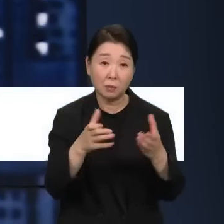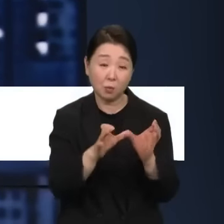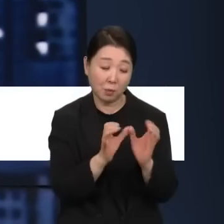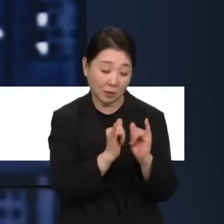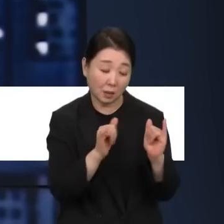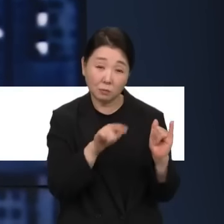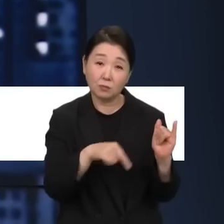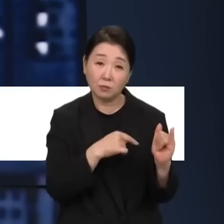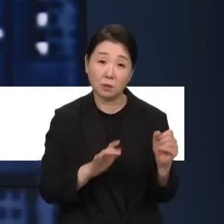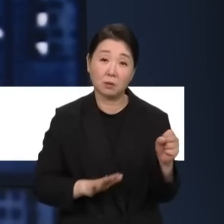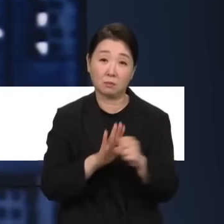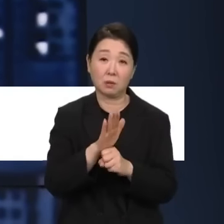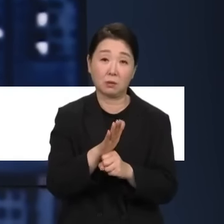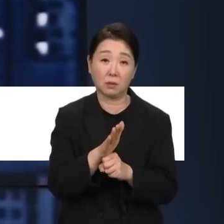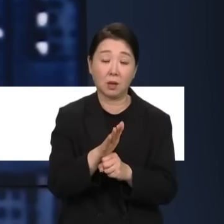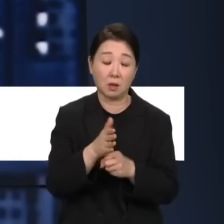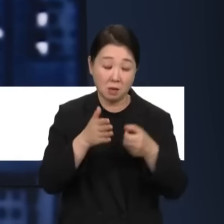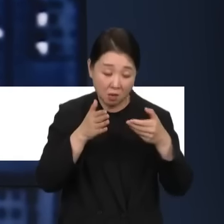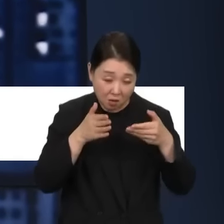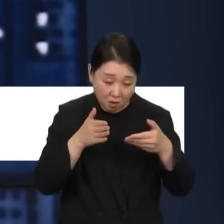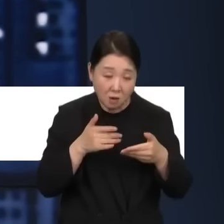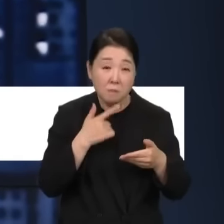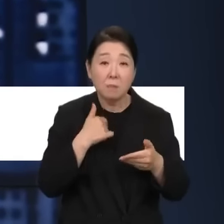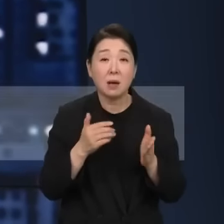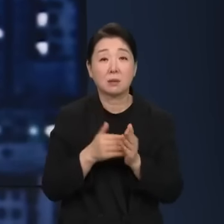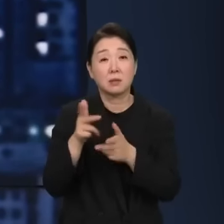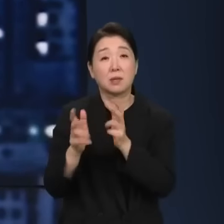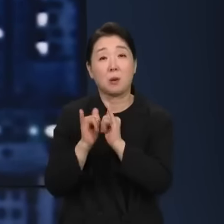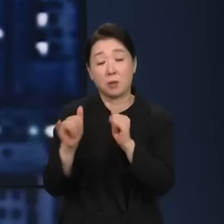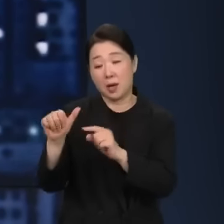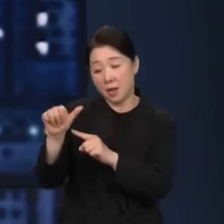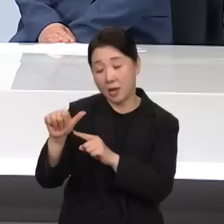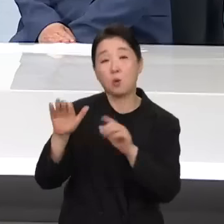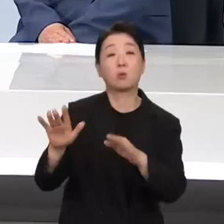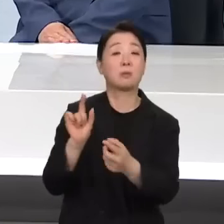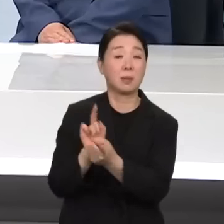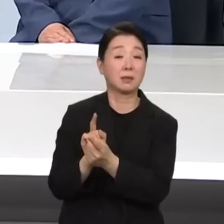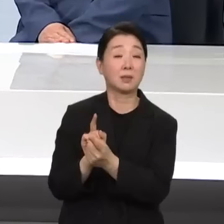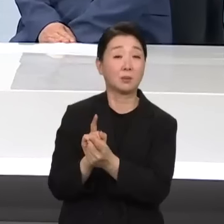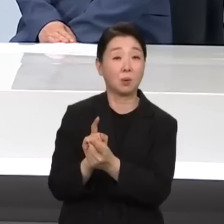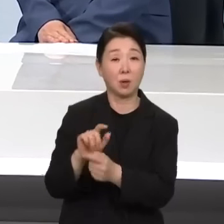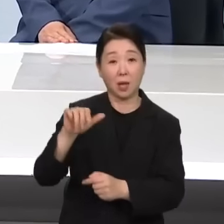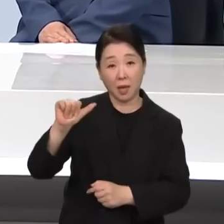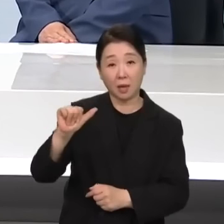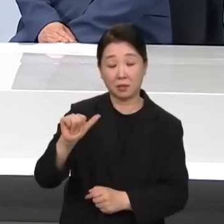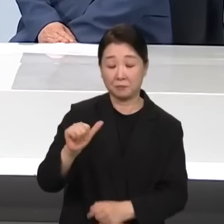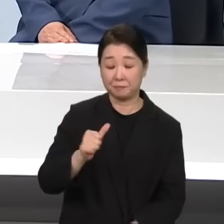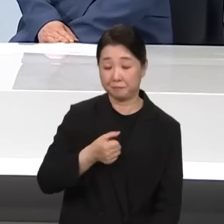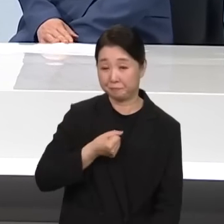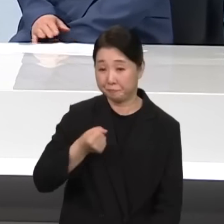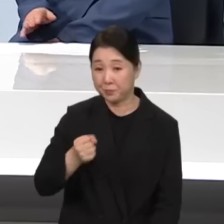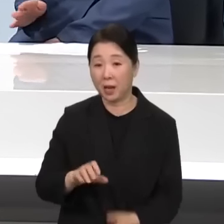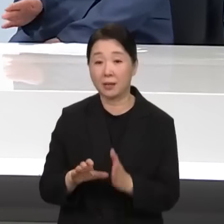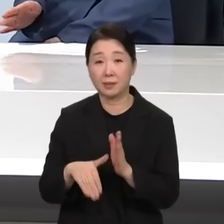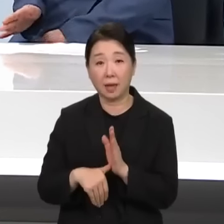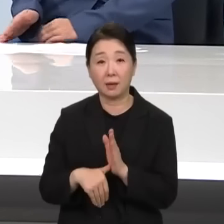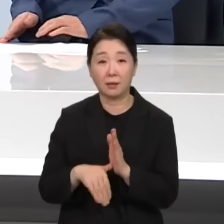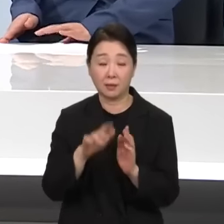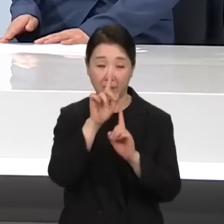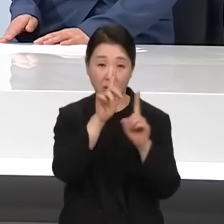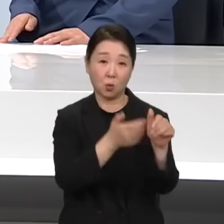중에 해병대 출신 사업가 A 씨를 오늘 만났습니다. A씨는 취재진에게 이종호